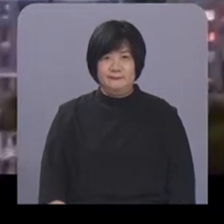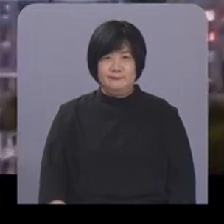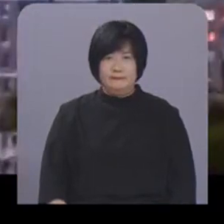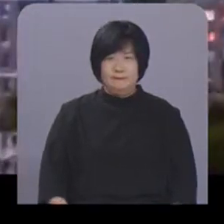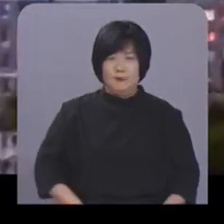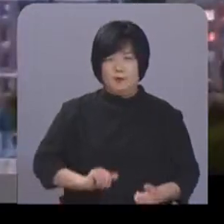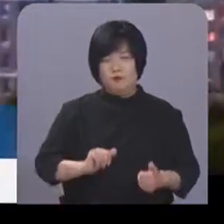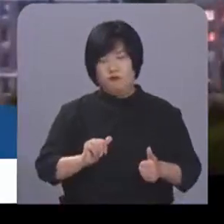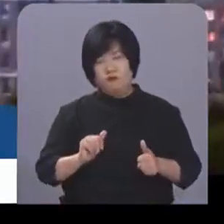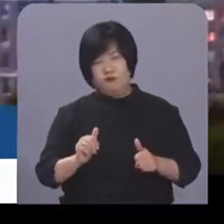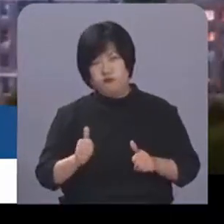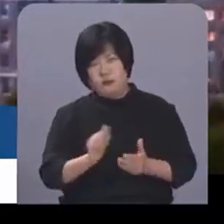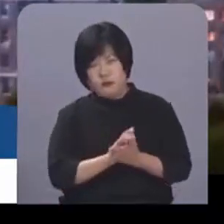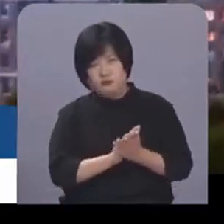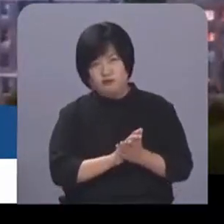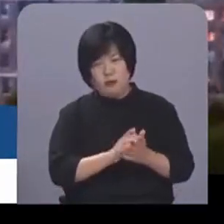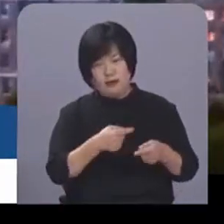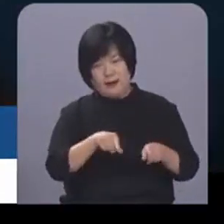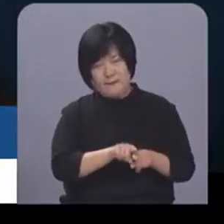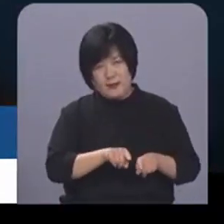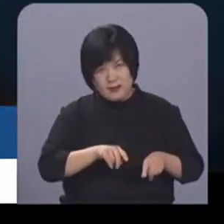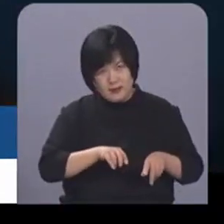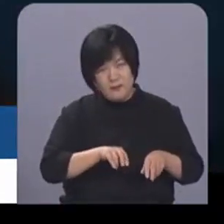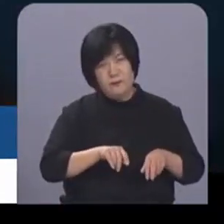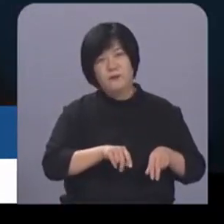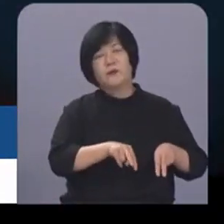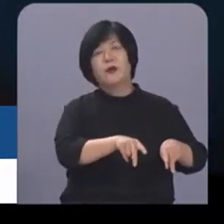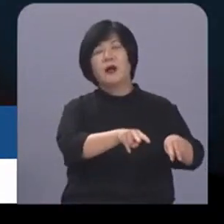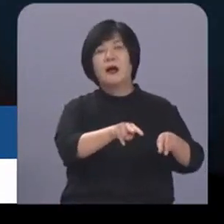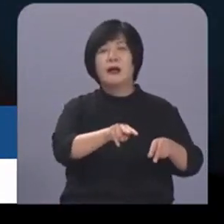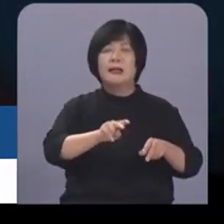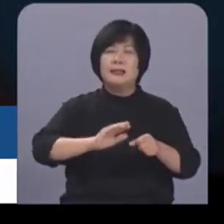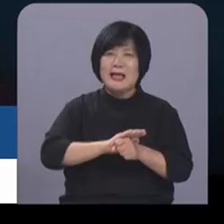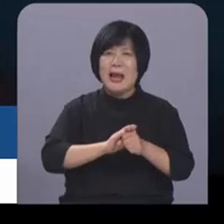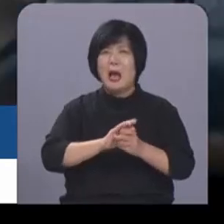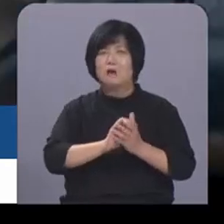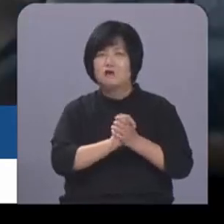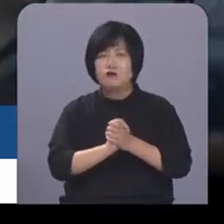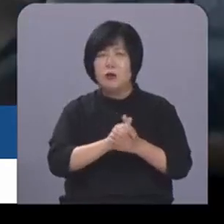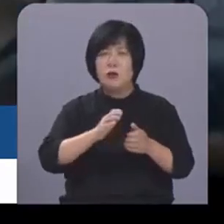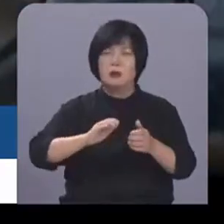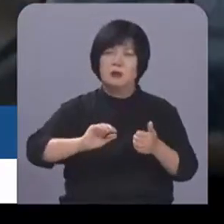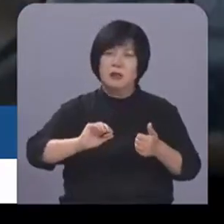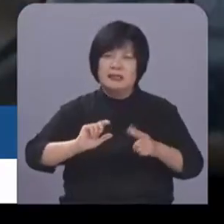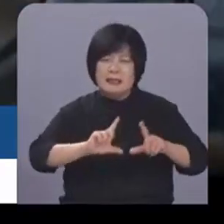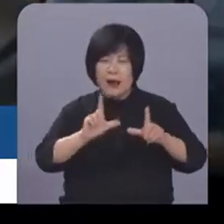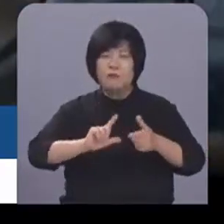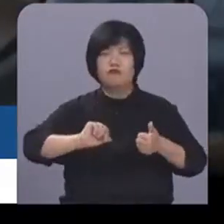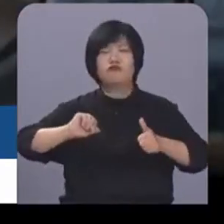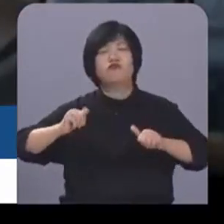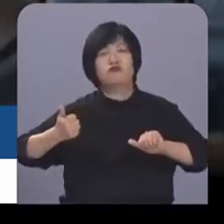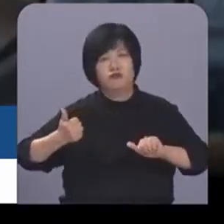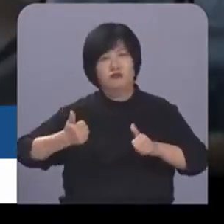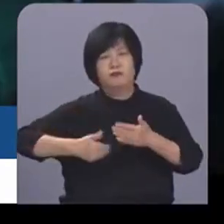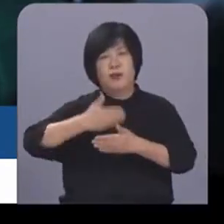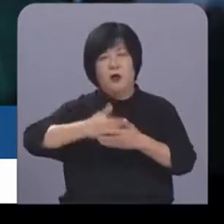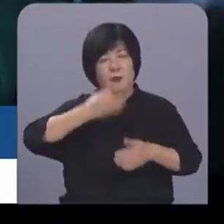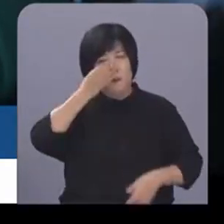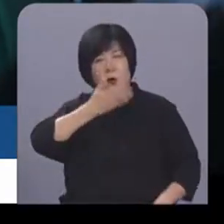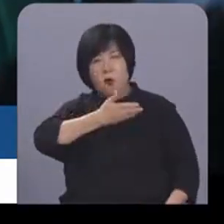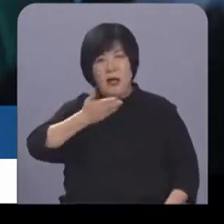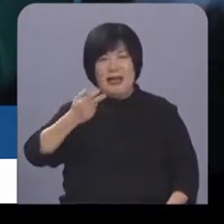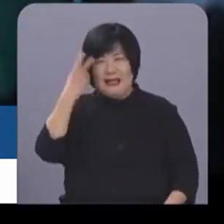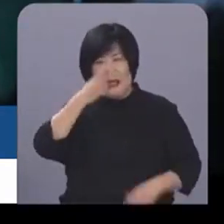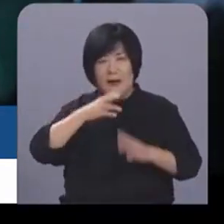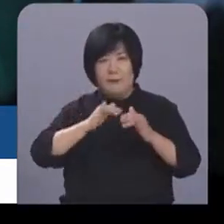죽음을 앞둔 친구와 떠나는 여행, 사랑과 우정, 삶과 죽음을 이야기합니다. 스페인 거장 페드로 알모도바르